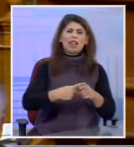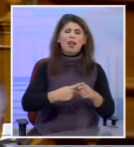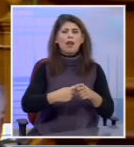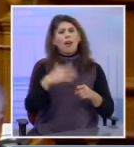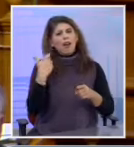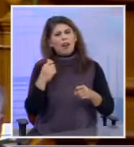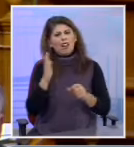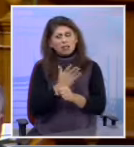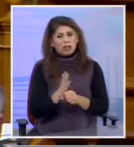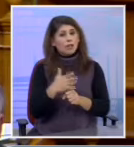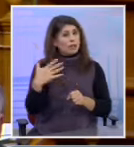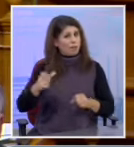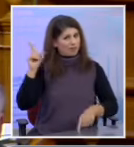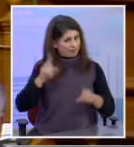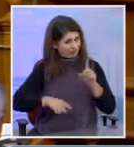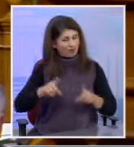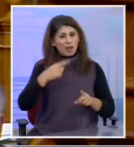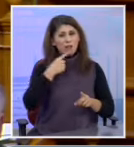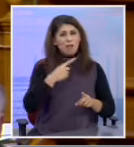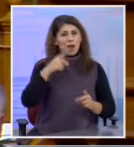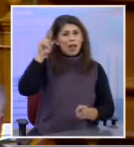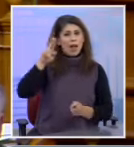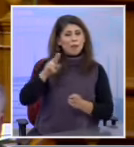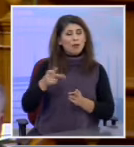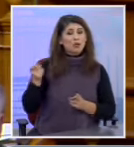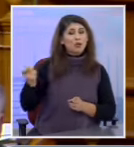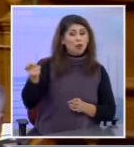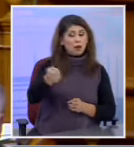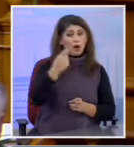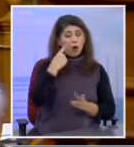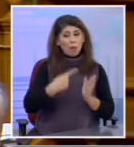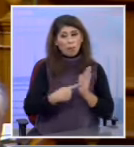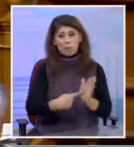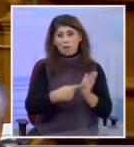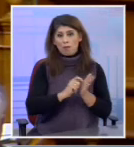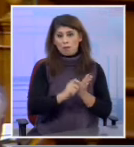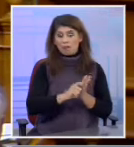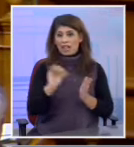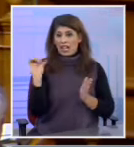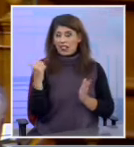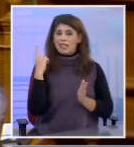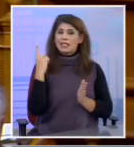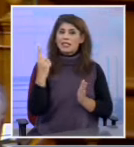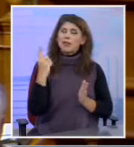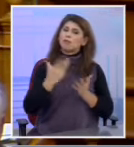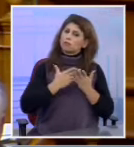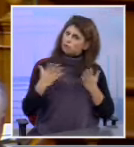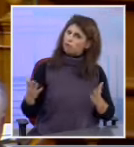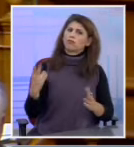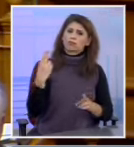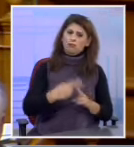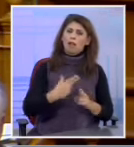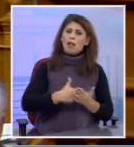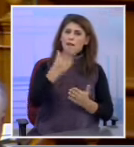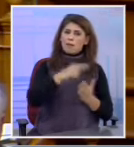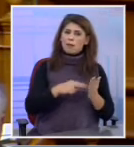διαρροές που αποδεικνύουν ότι η απομείωση του χρέους, όπως τυπώθηκε χθες σε μια μεγάλου κύρους